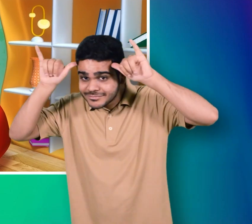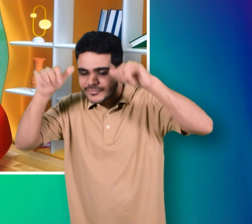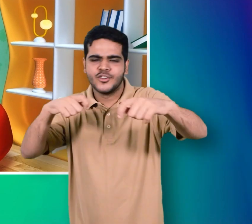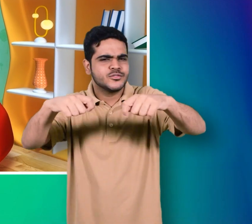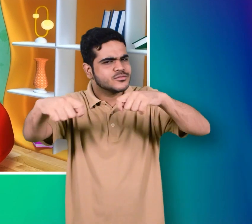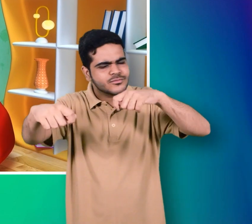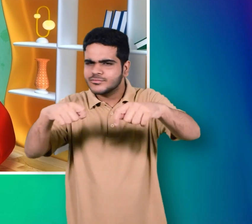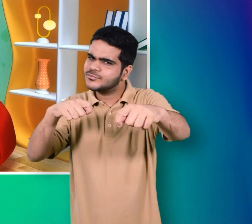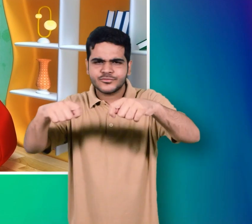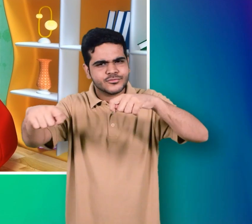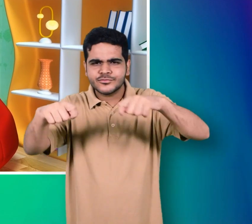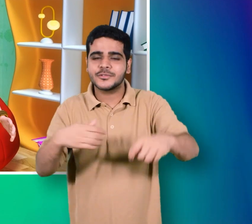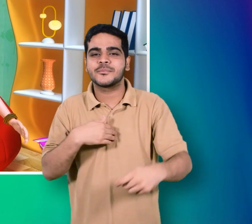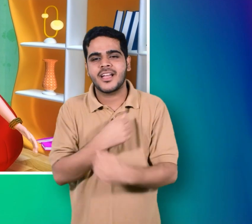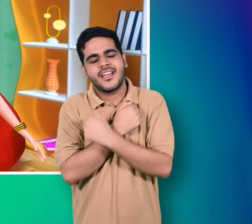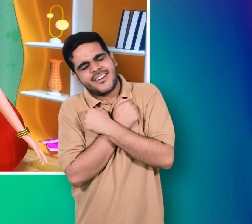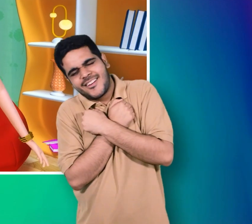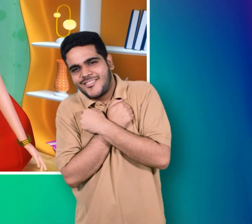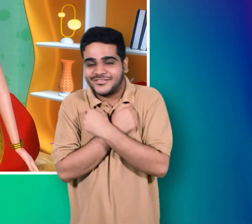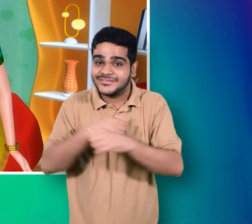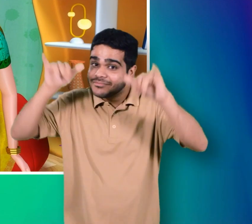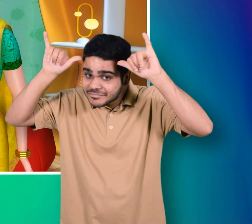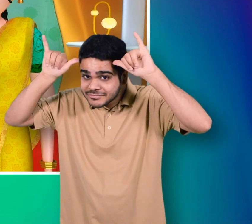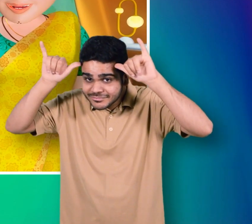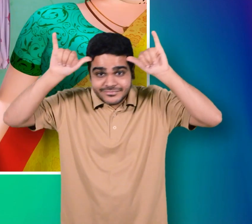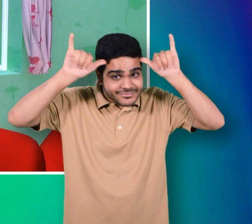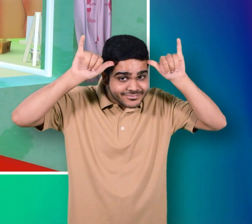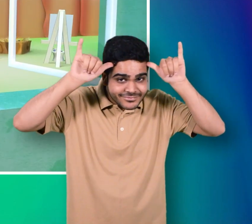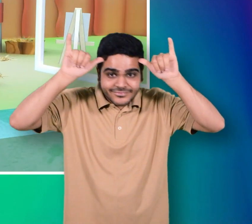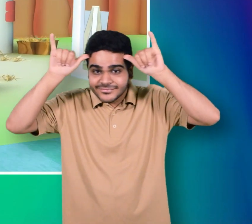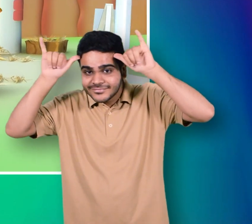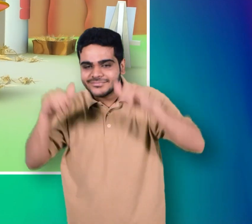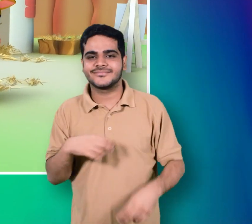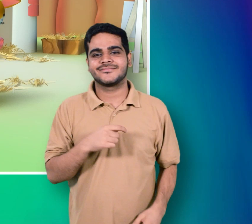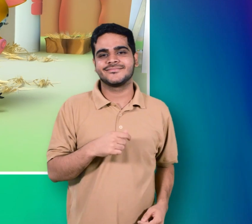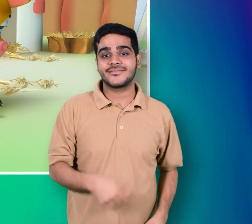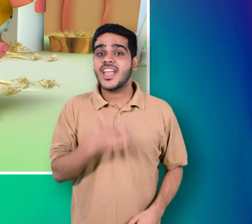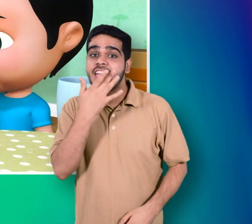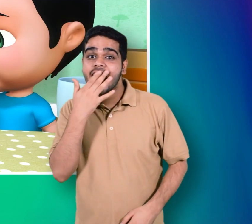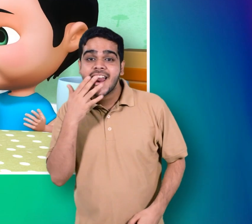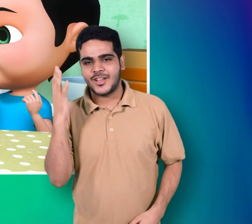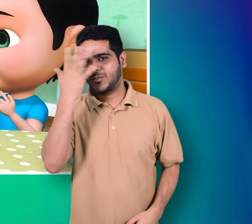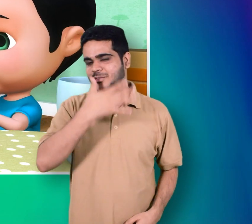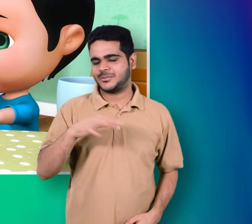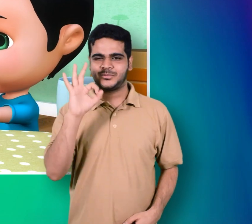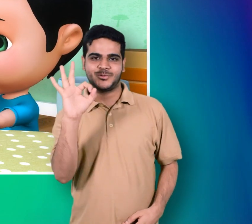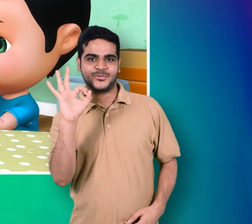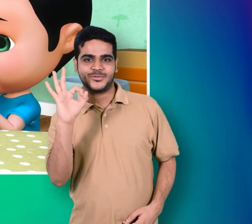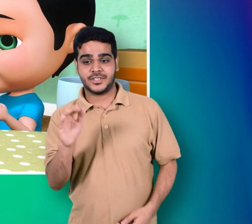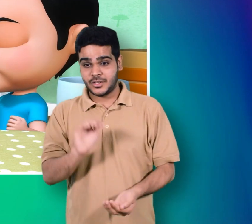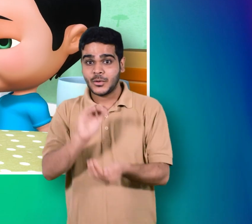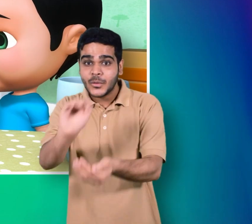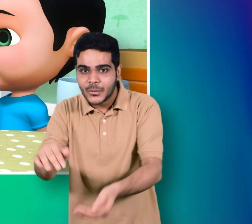गैया, प्यारी प्यारी मेरी गैया। रंग इसका